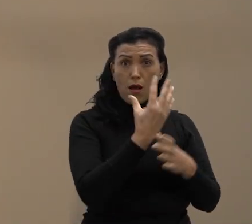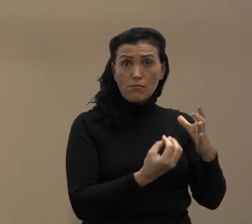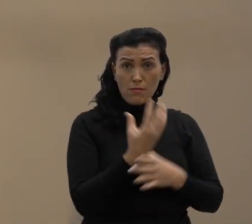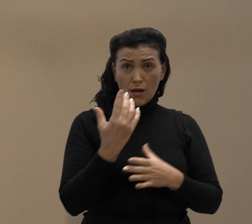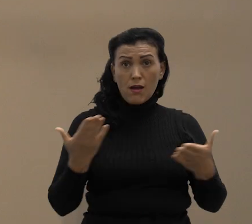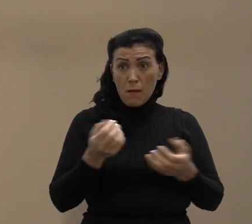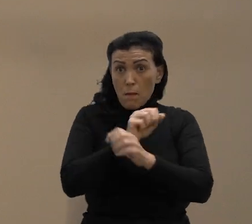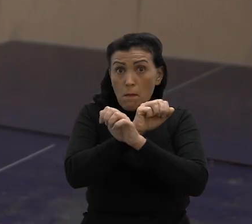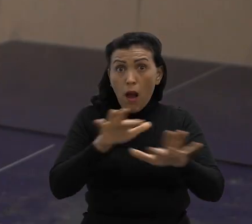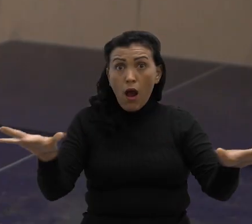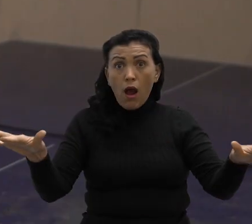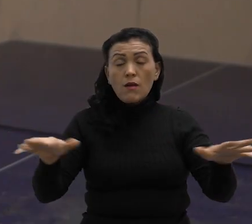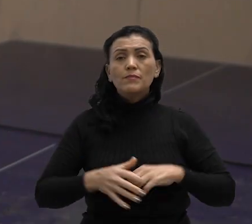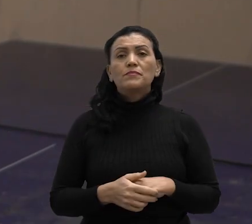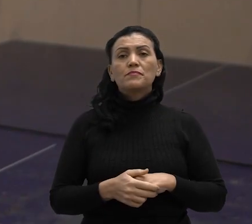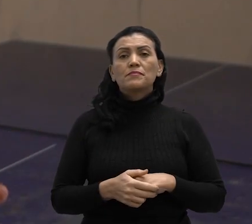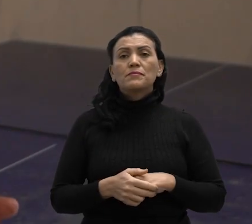والمك